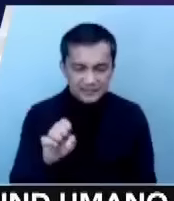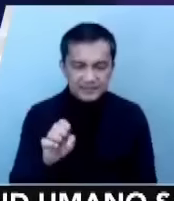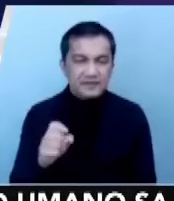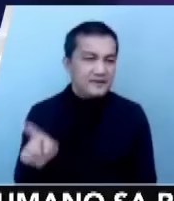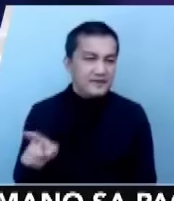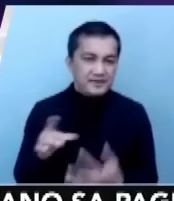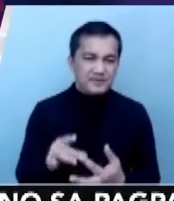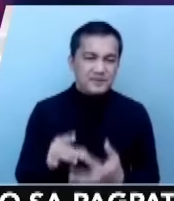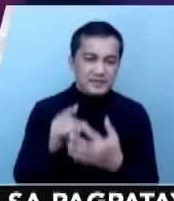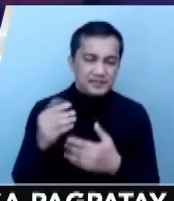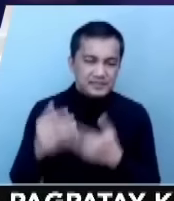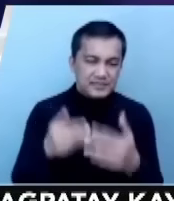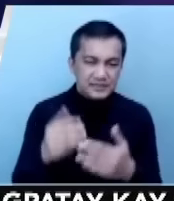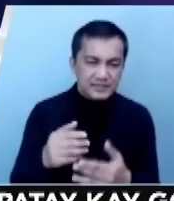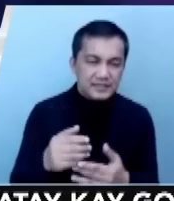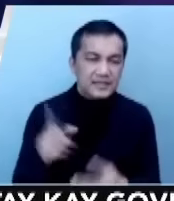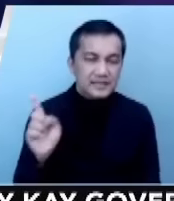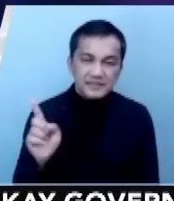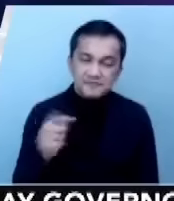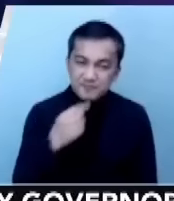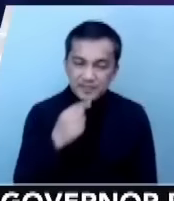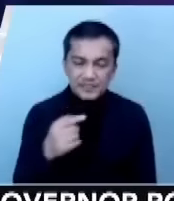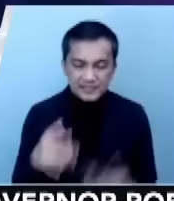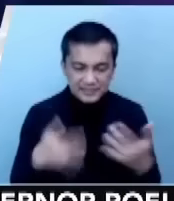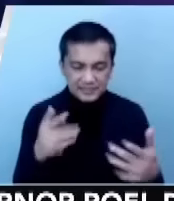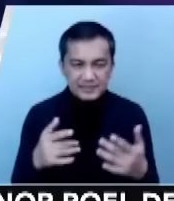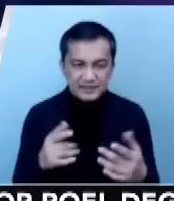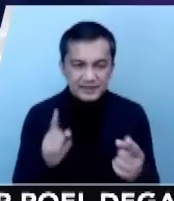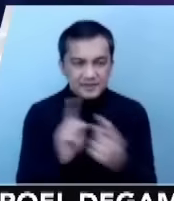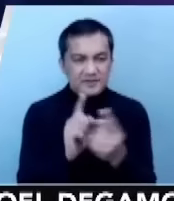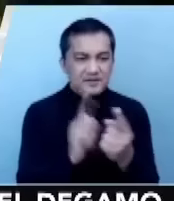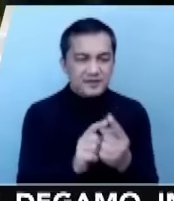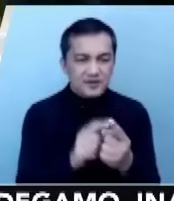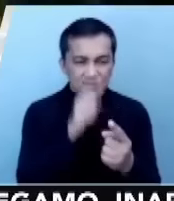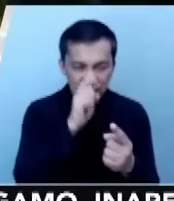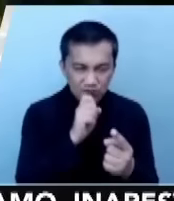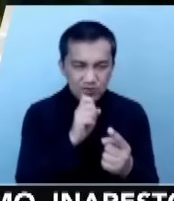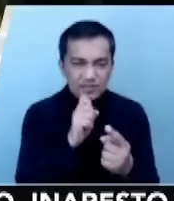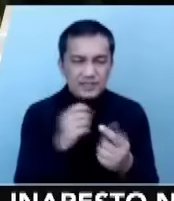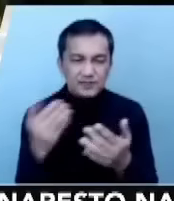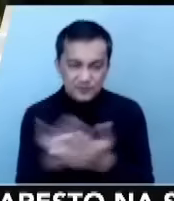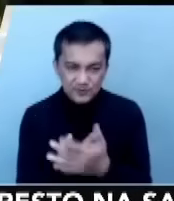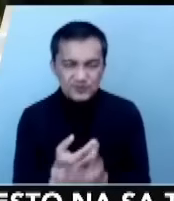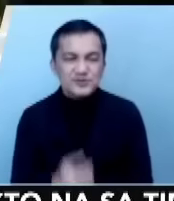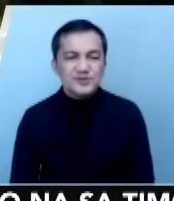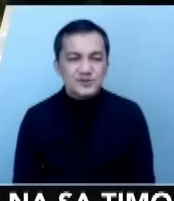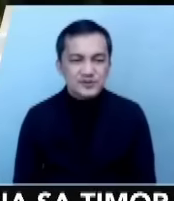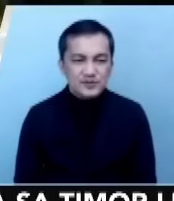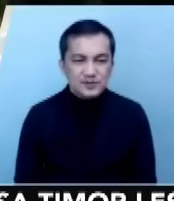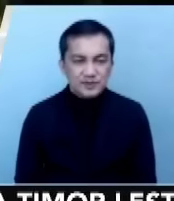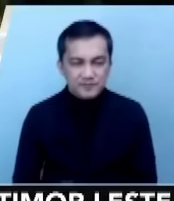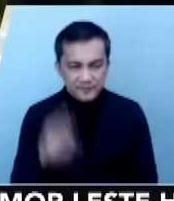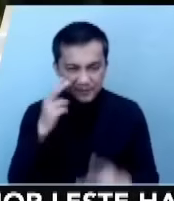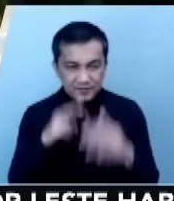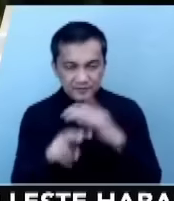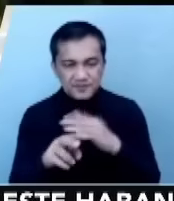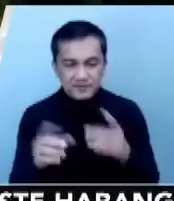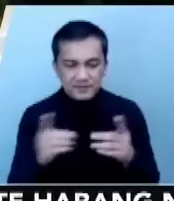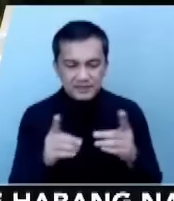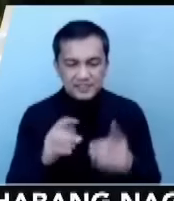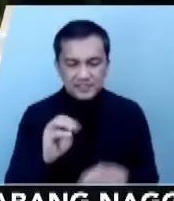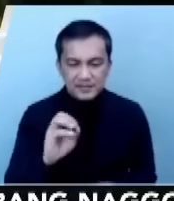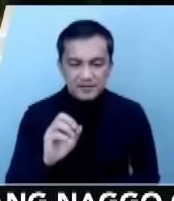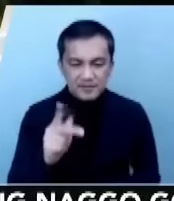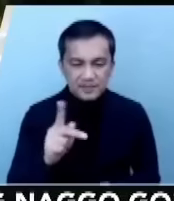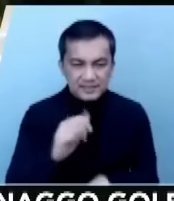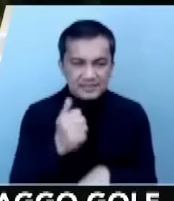series lalo kay Kay. Kaya excited na siya mag-meet ang old at new cast. I'm looking forward. I'm sure naman si Direk Mark will set up something.